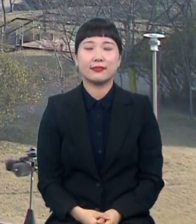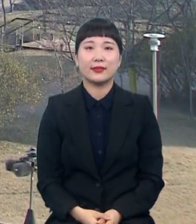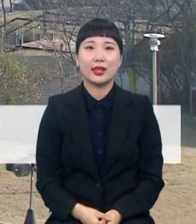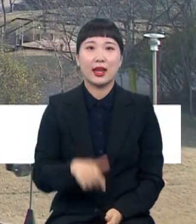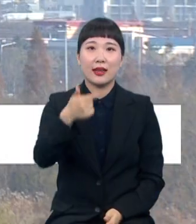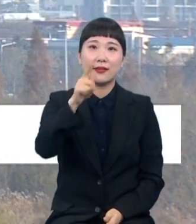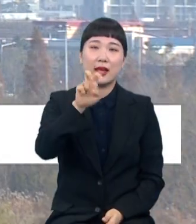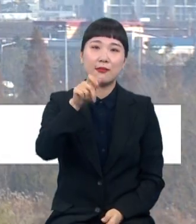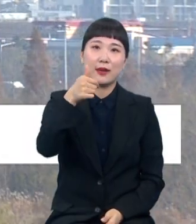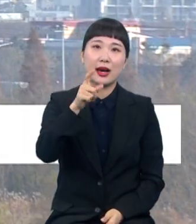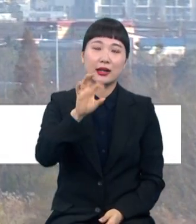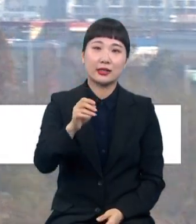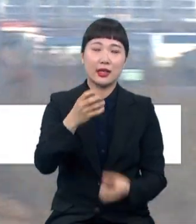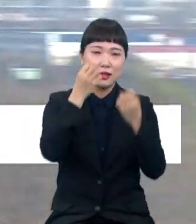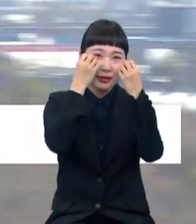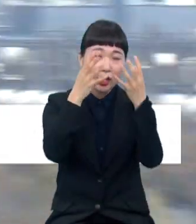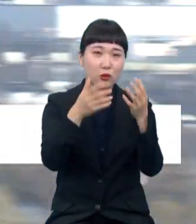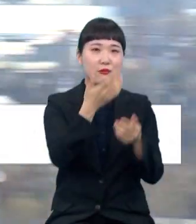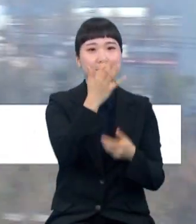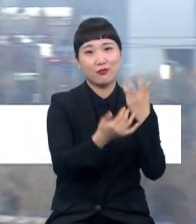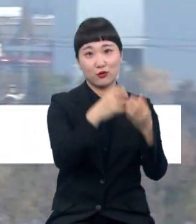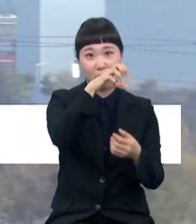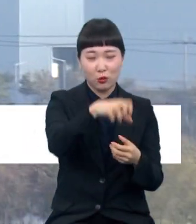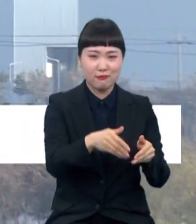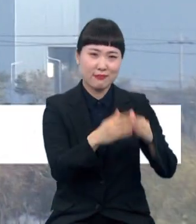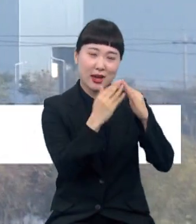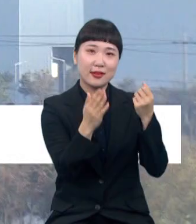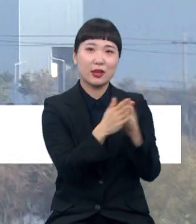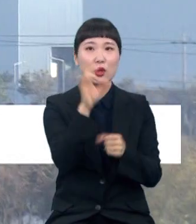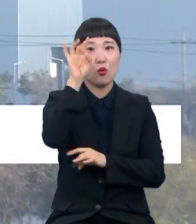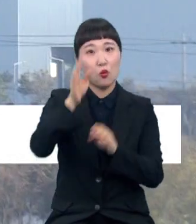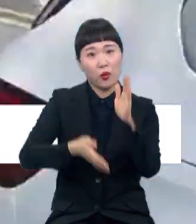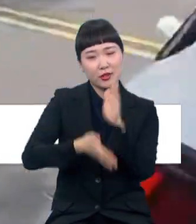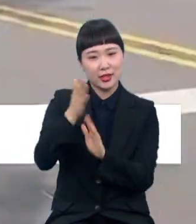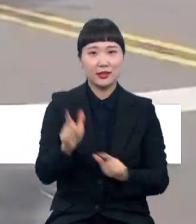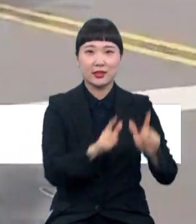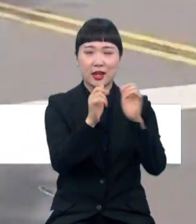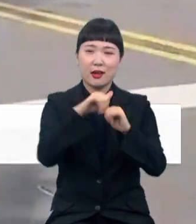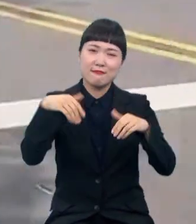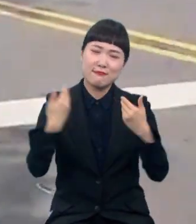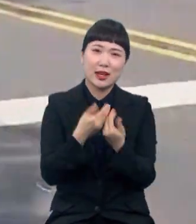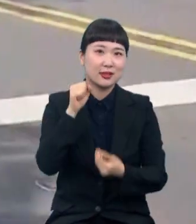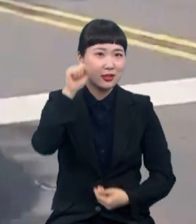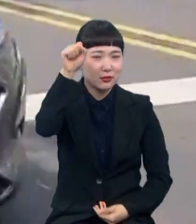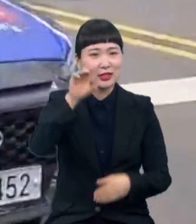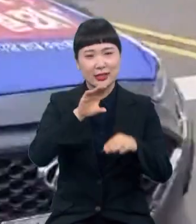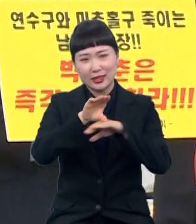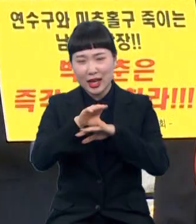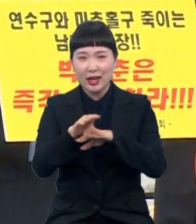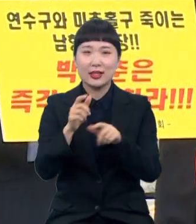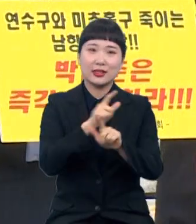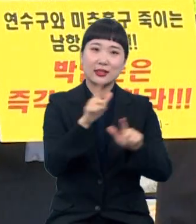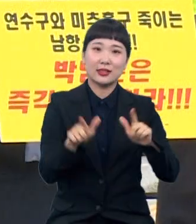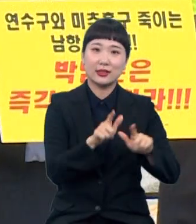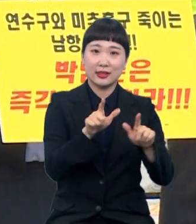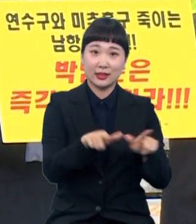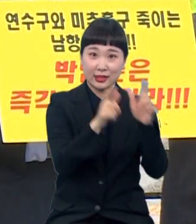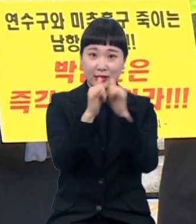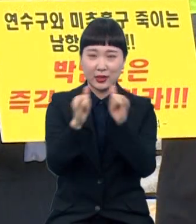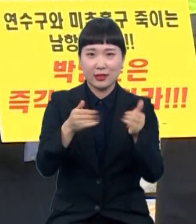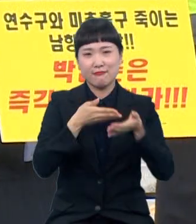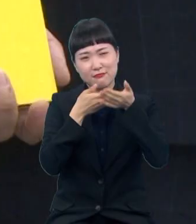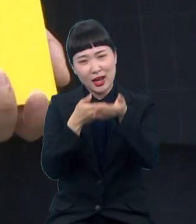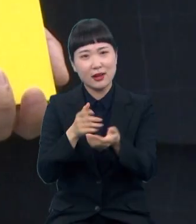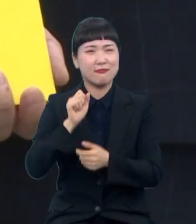남항 소각장 건설 소식에 원도심 주민들은 강하게 반발하고 있습니다. 차량 시위와 시민 청원 등 다양한 수단을 동원해